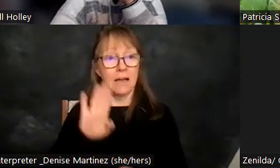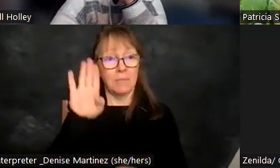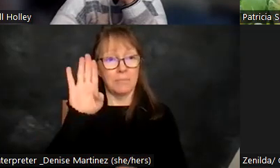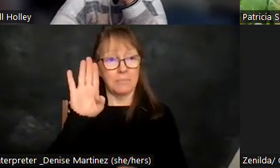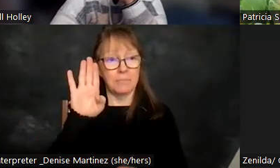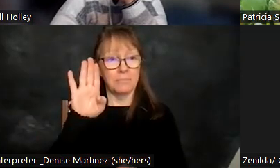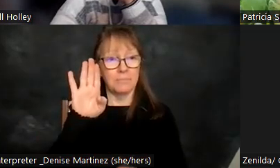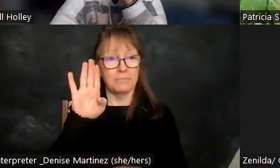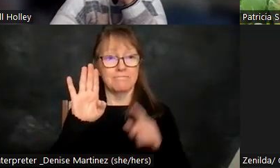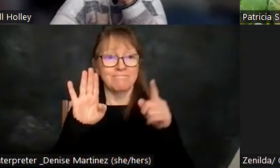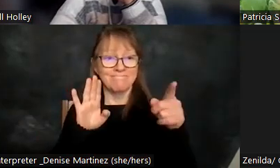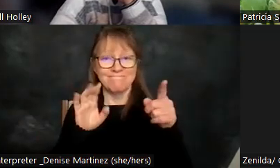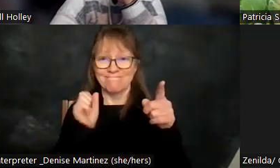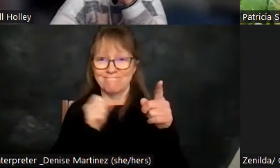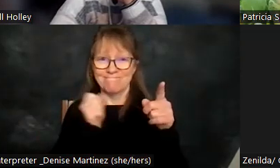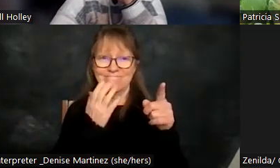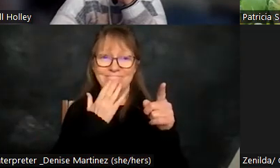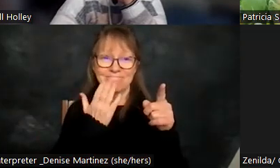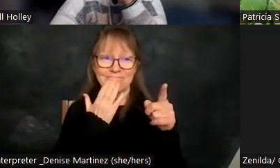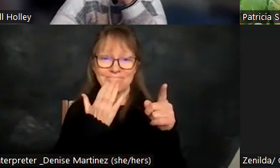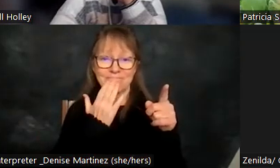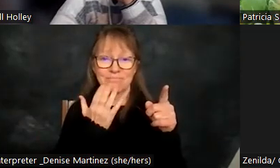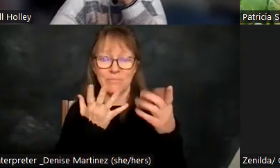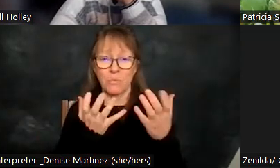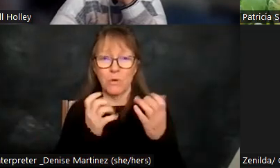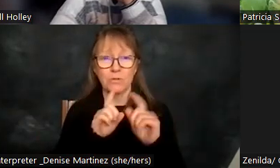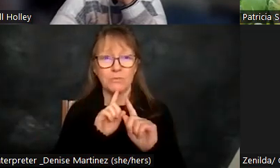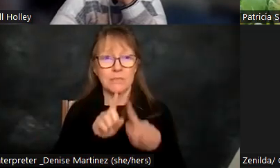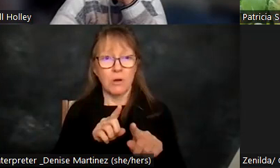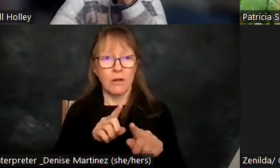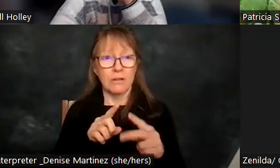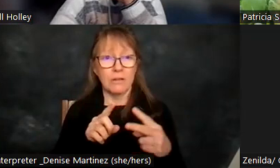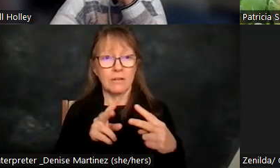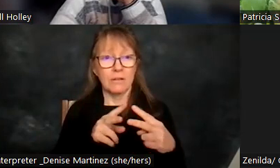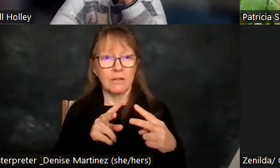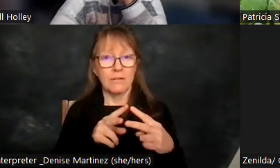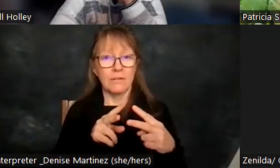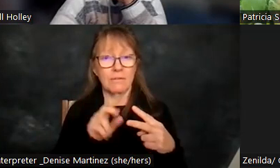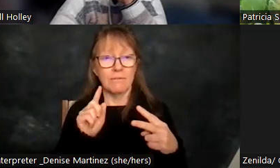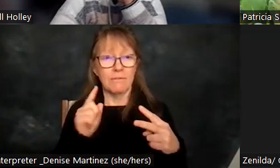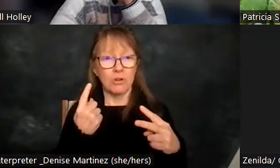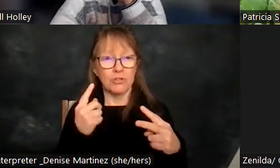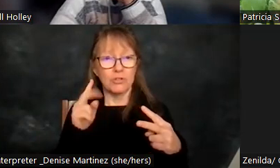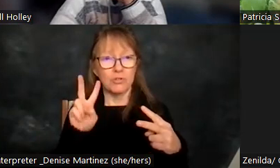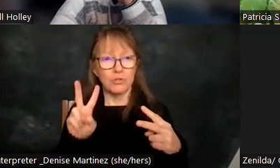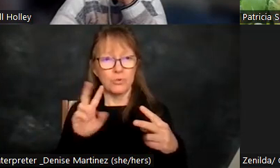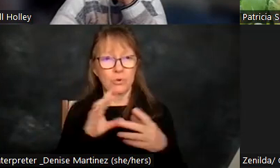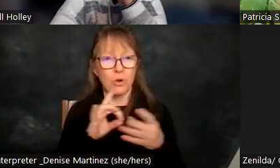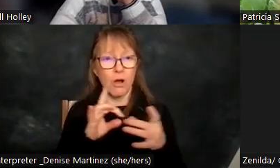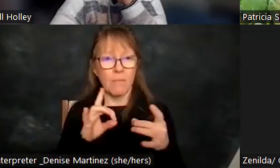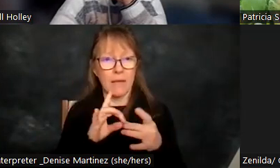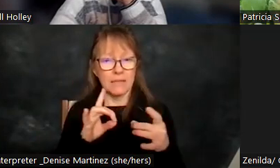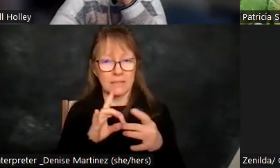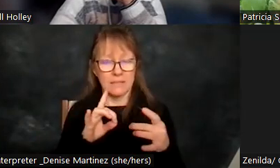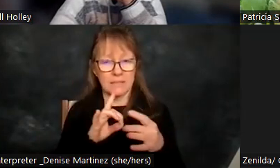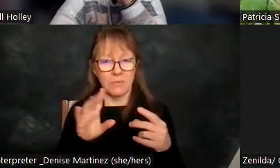Thank you. Merci. Wanted to Moi, je voulais respond to the dire, first moi, je few voulais répondre comments, sur des commentaires que mon yo